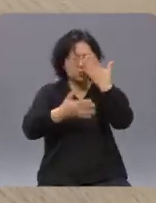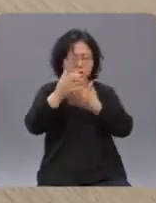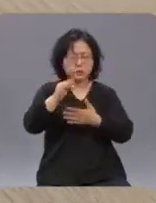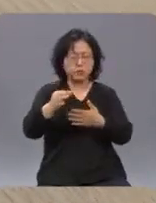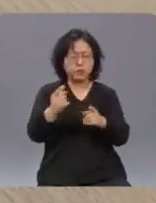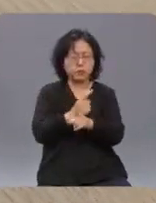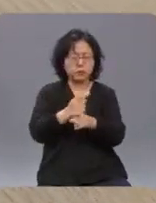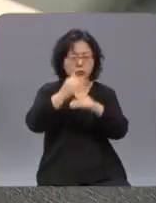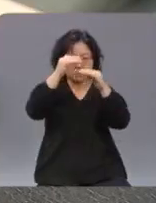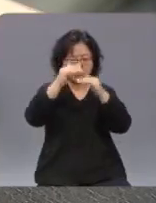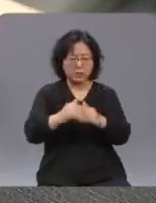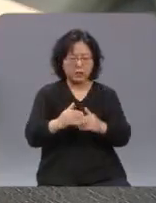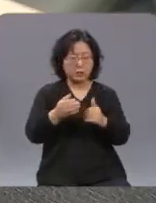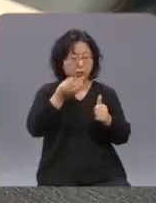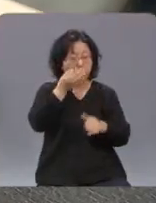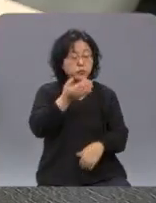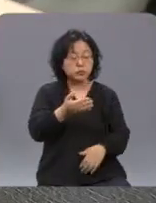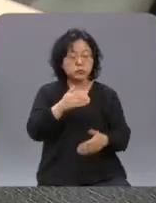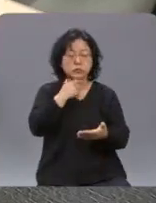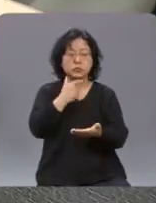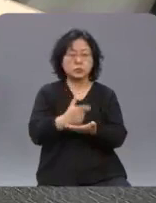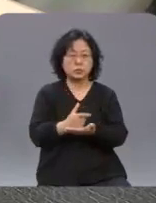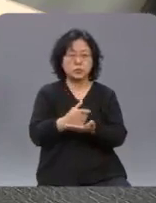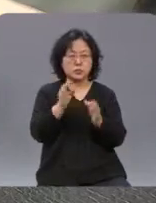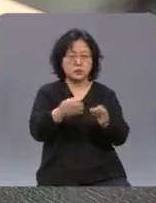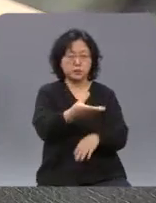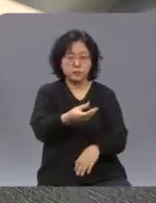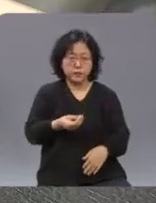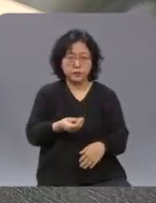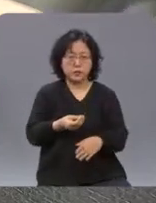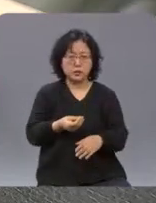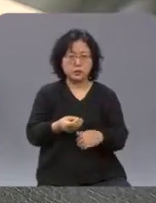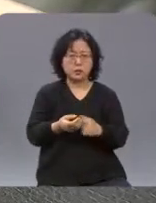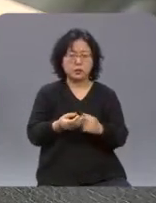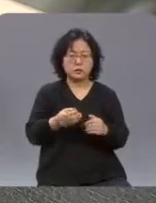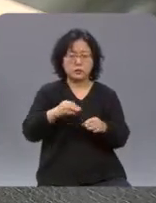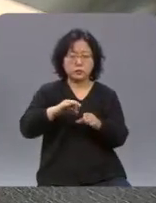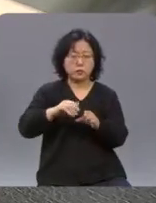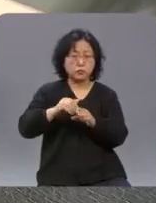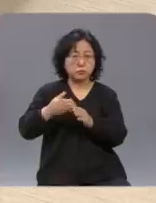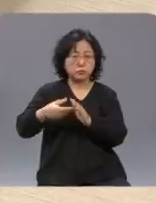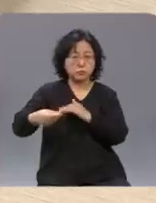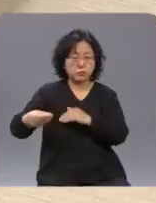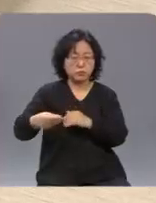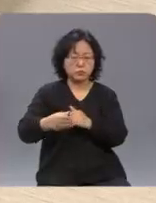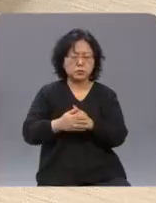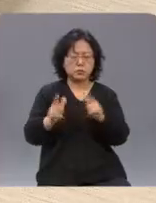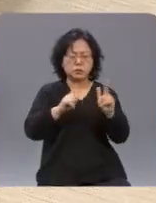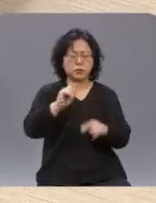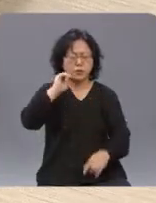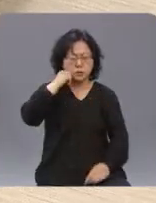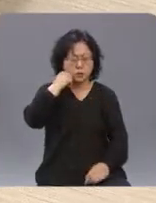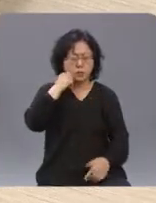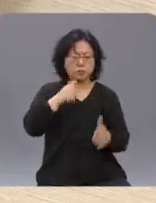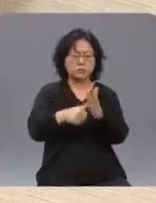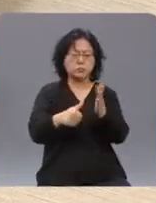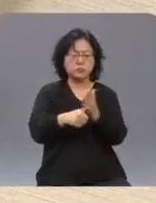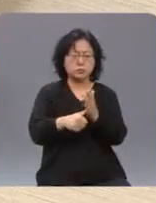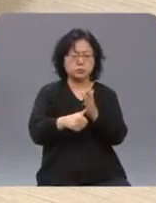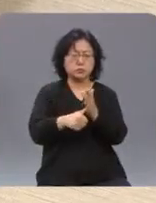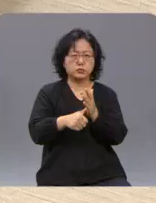보여주며 속였습니다 대출까지 받은 피해자들은 생활고에 시달리고 있습니다 대출을